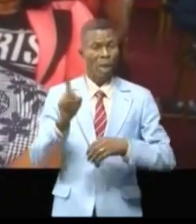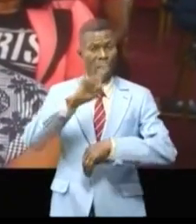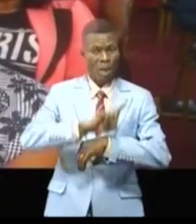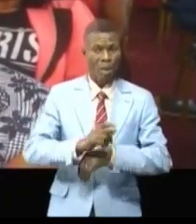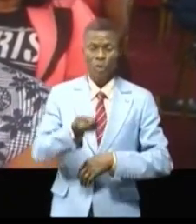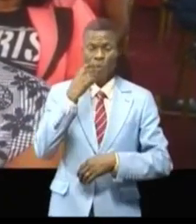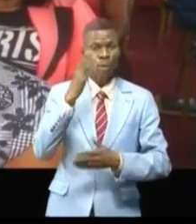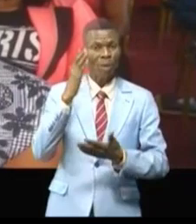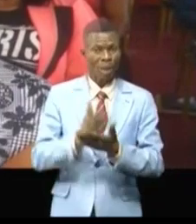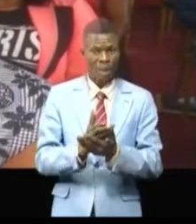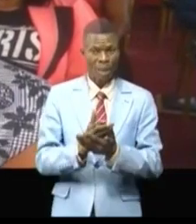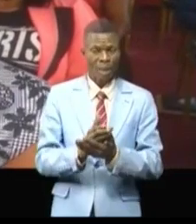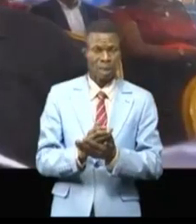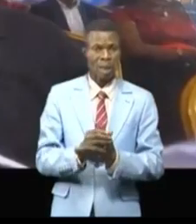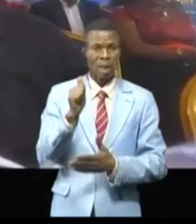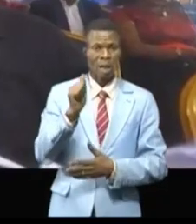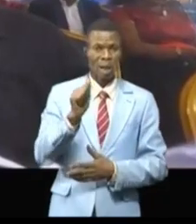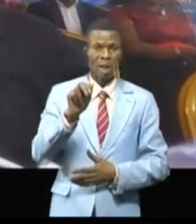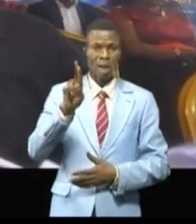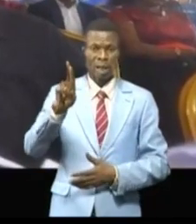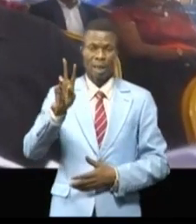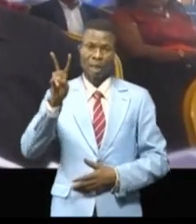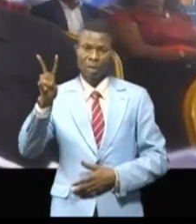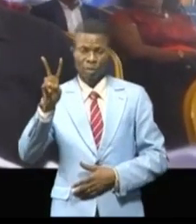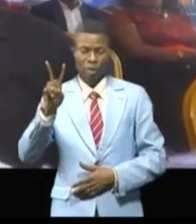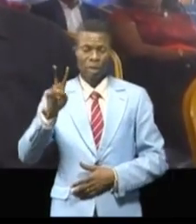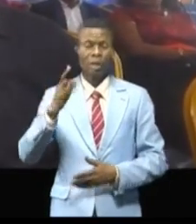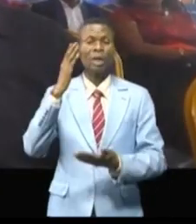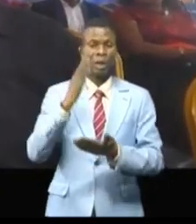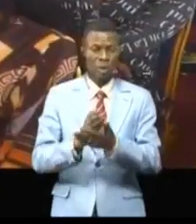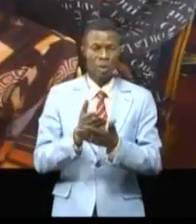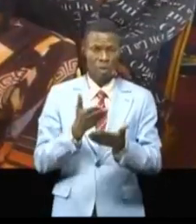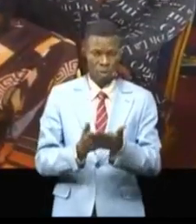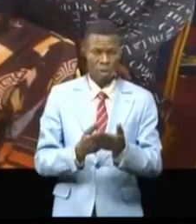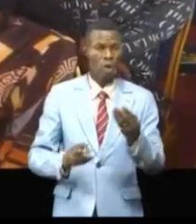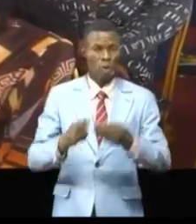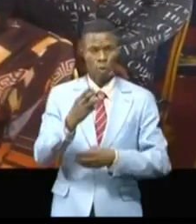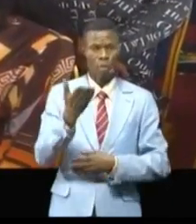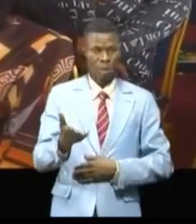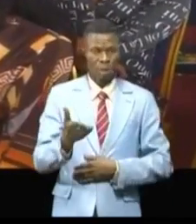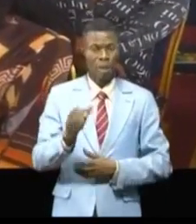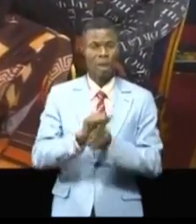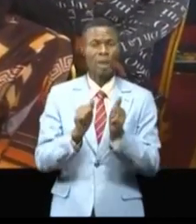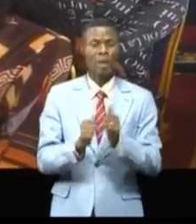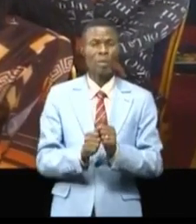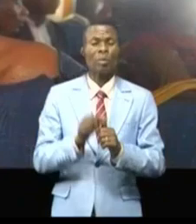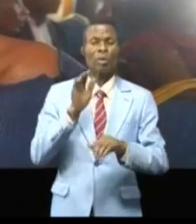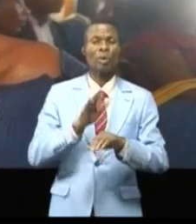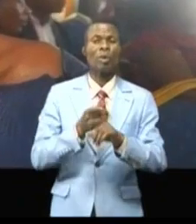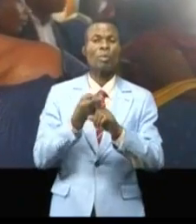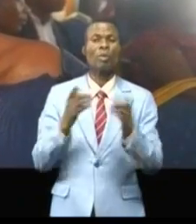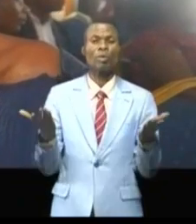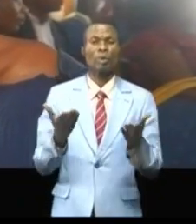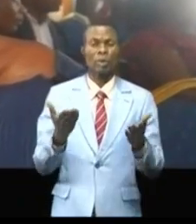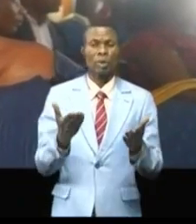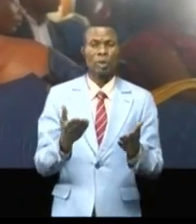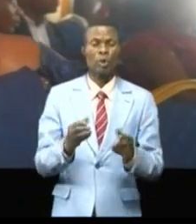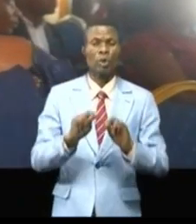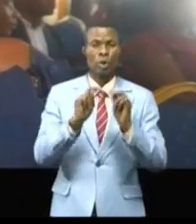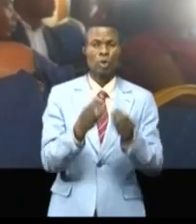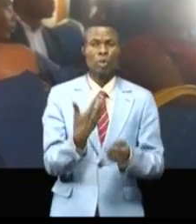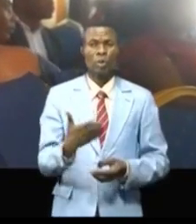d'absence d'ARV, nous disons qu'il y a rupture. Le problème se pose peut-être par rapport à la logistique. Il